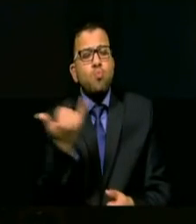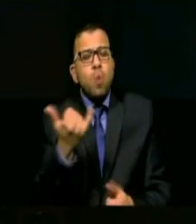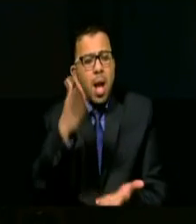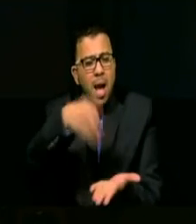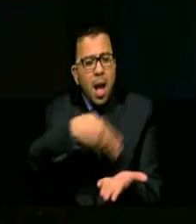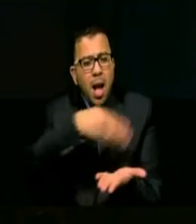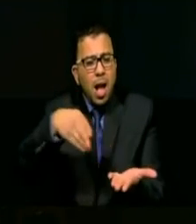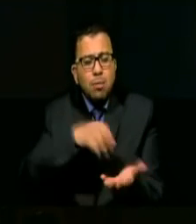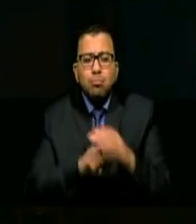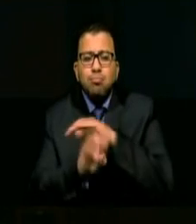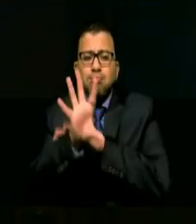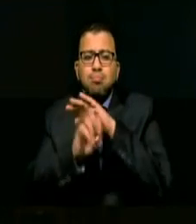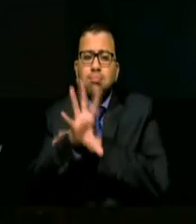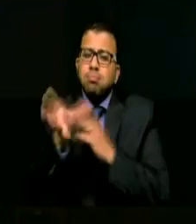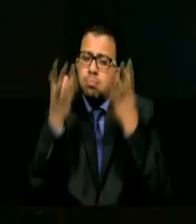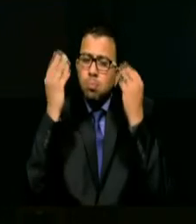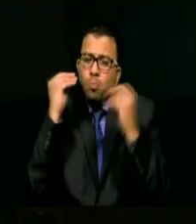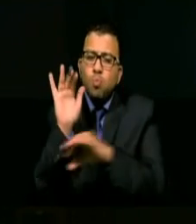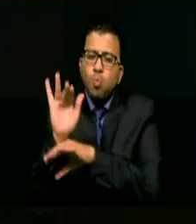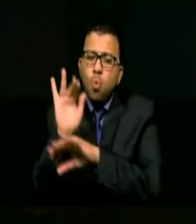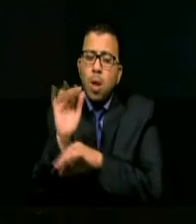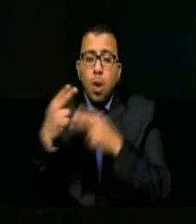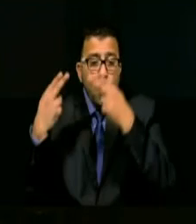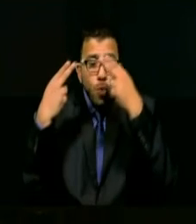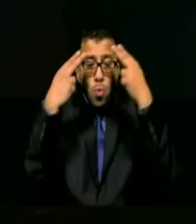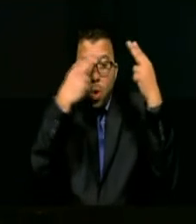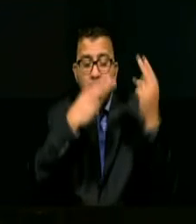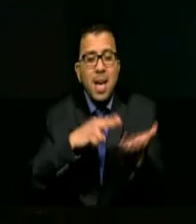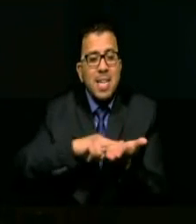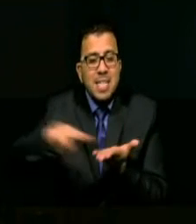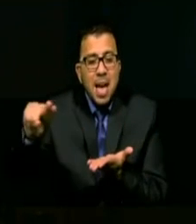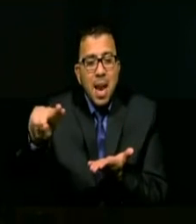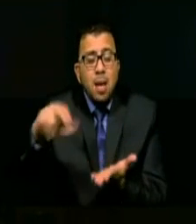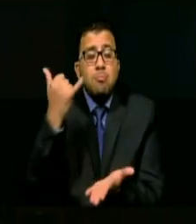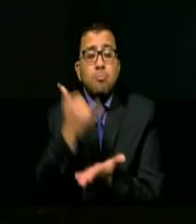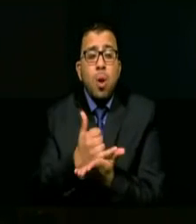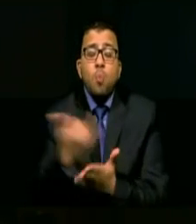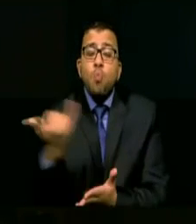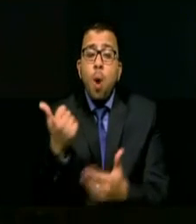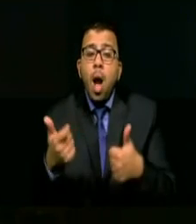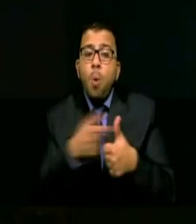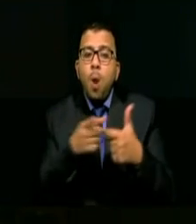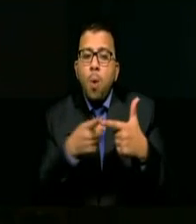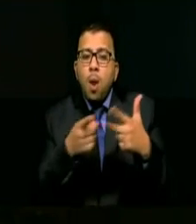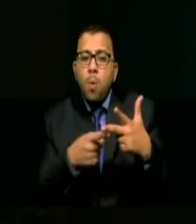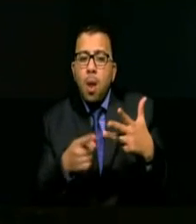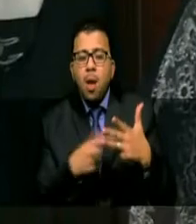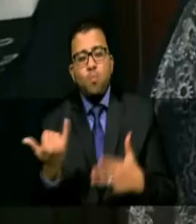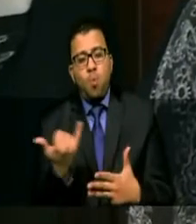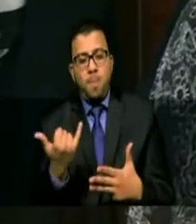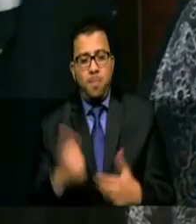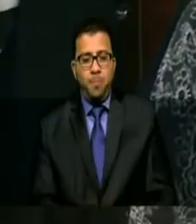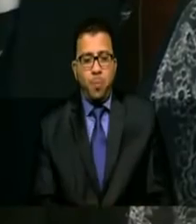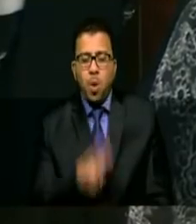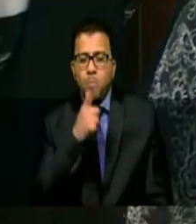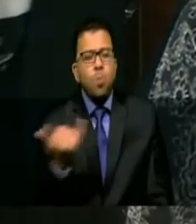الخطة الاستراتيجية بما في ذلك الرؤية، الرسالة، القيم والأولويات والأهداف.